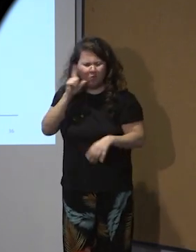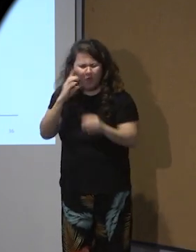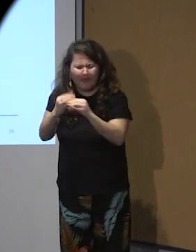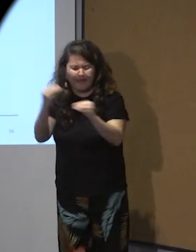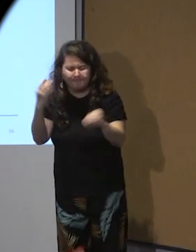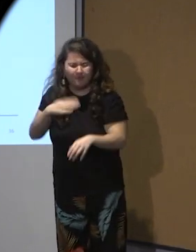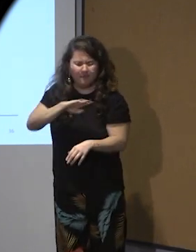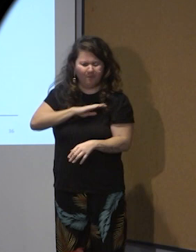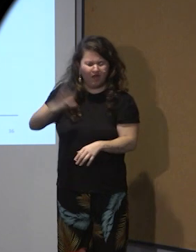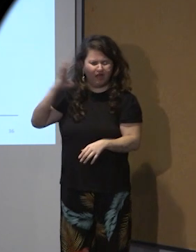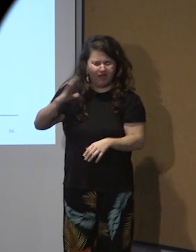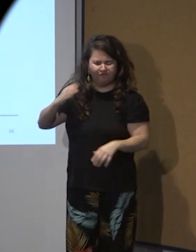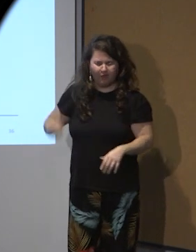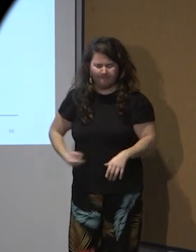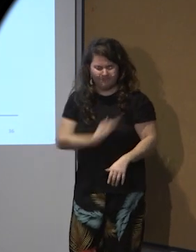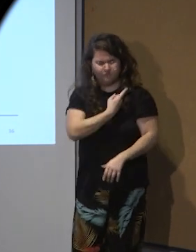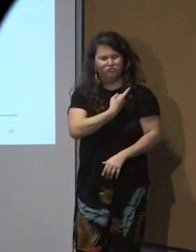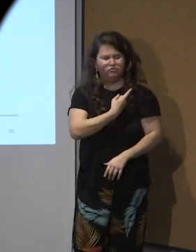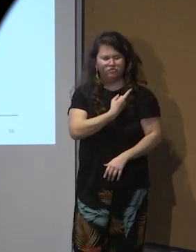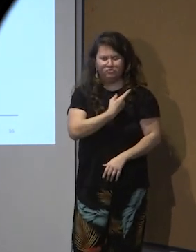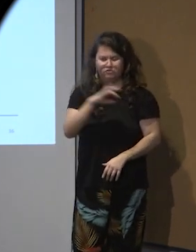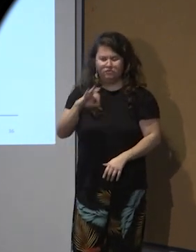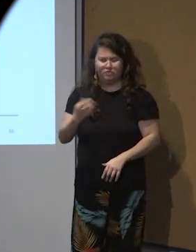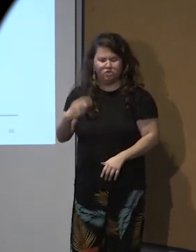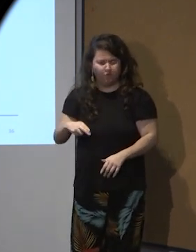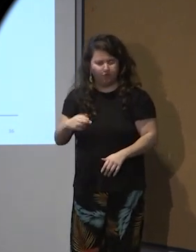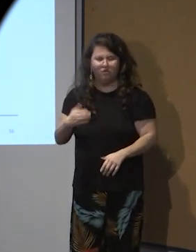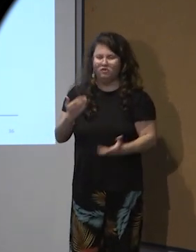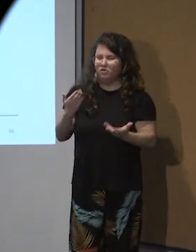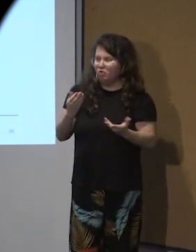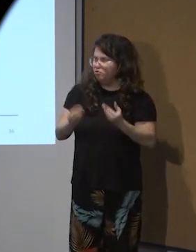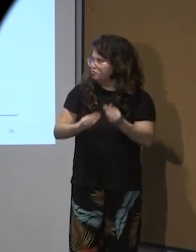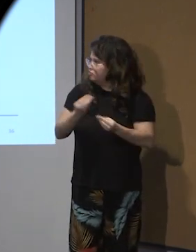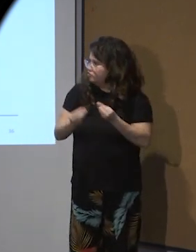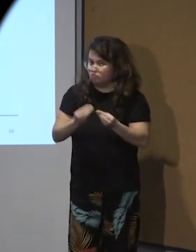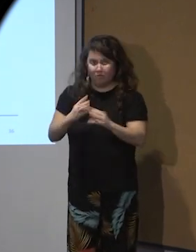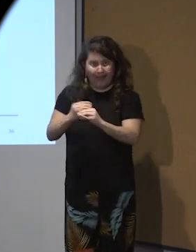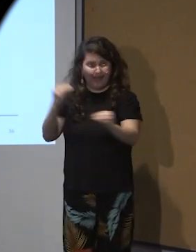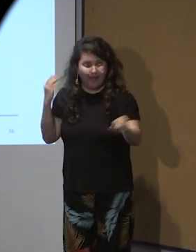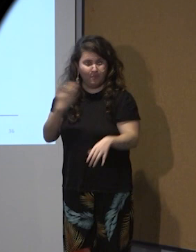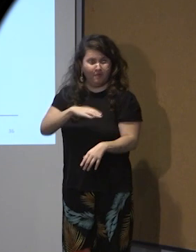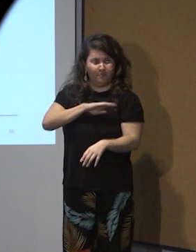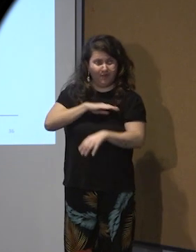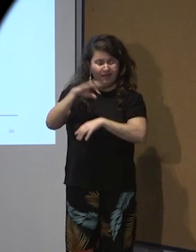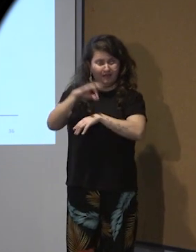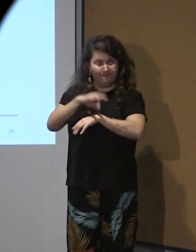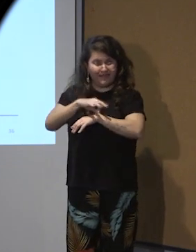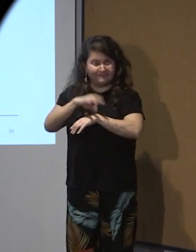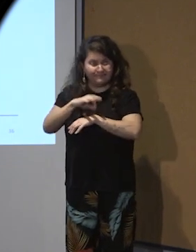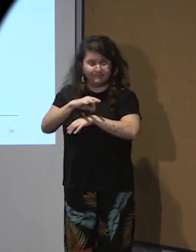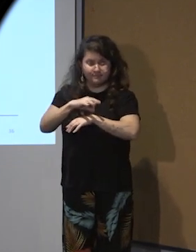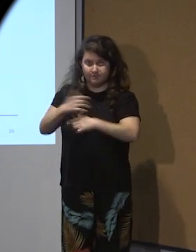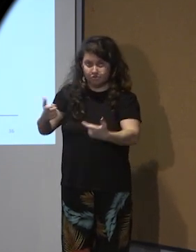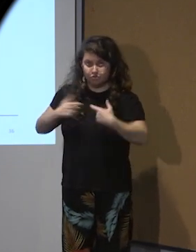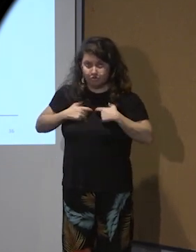enfin voilà, voir la guérison de la blessure. S'il a été déconditionné en raison d'un dépistage d'une maladie, voir si sa maladie était équilibrée, parce qu'il ne va pas